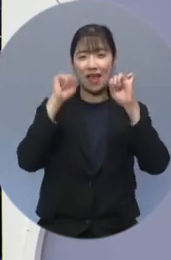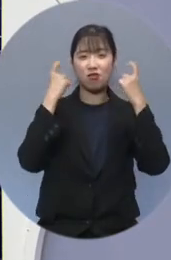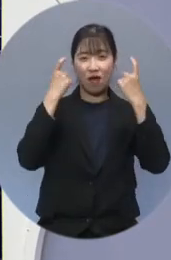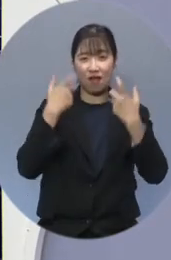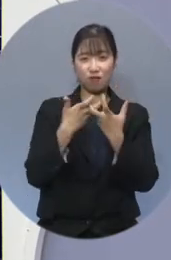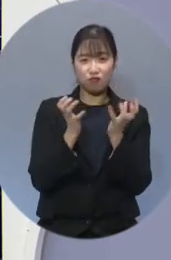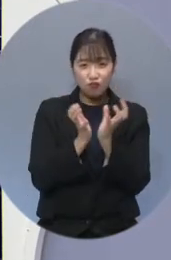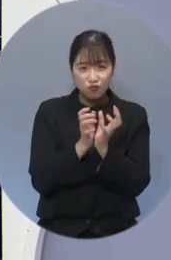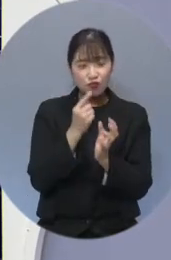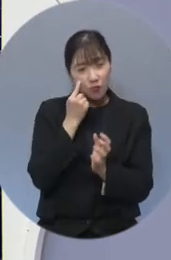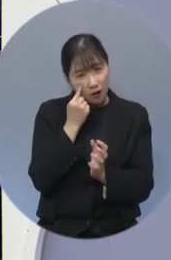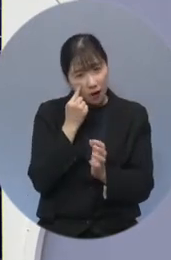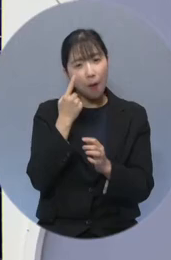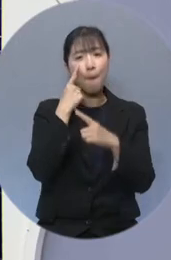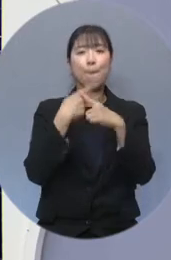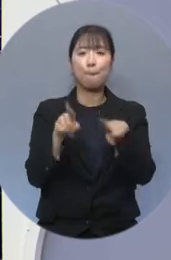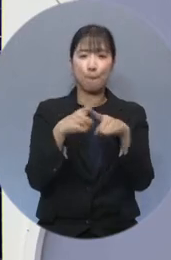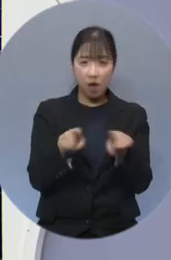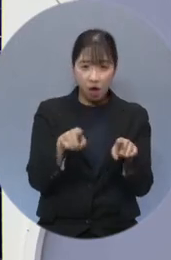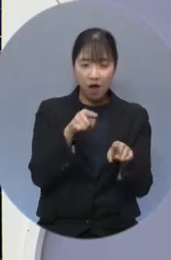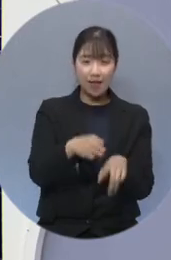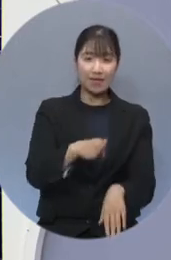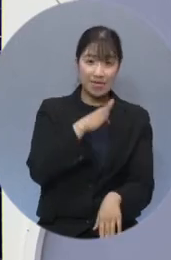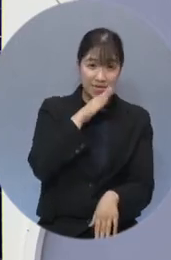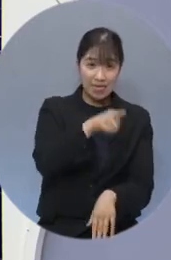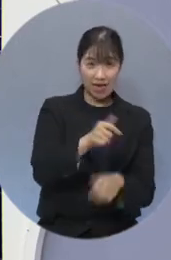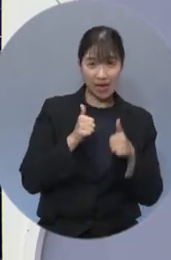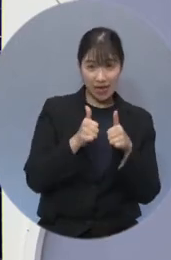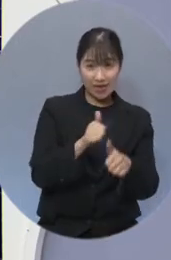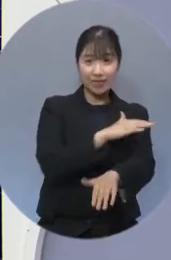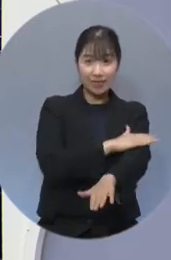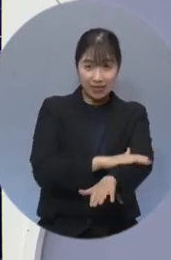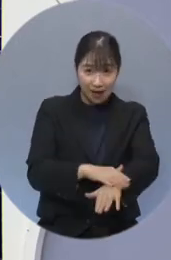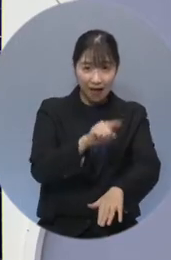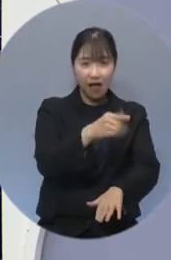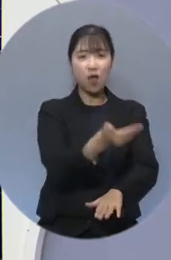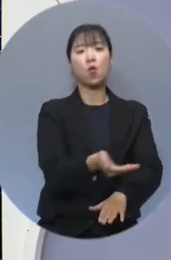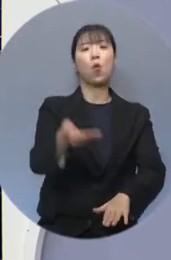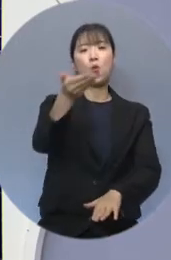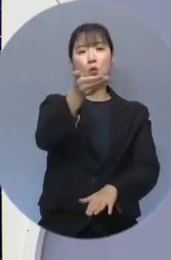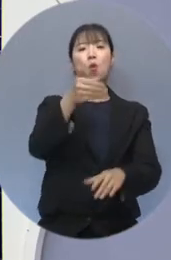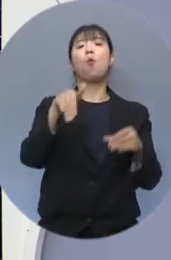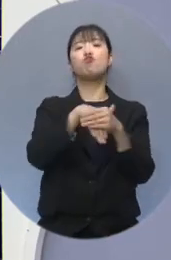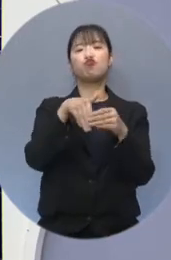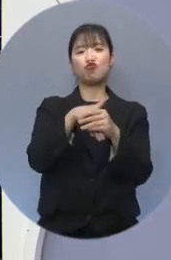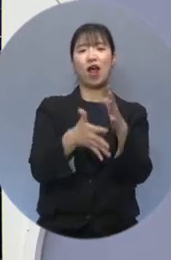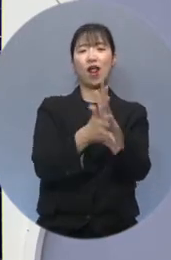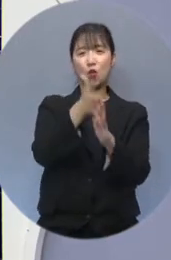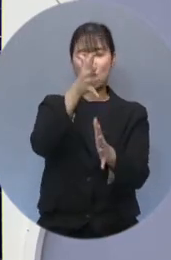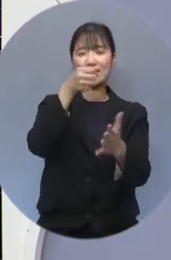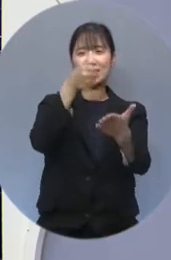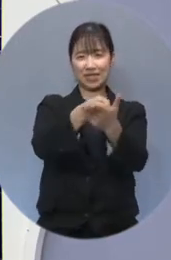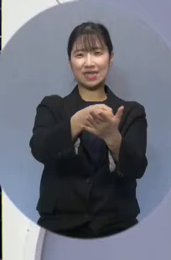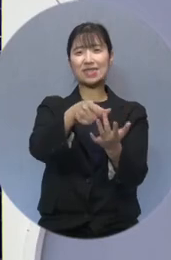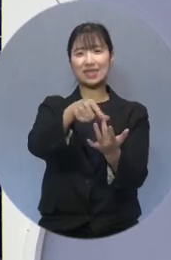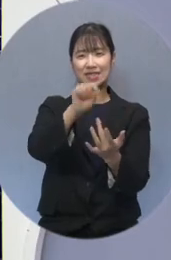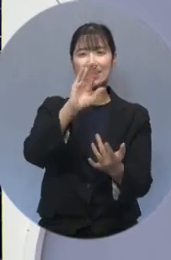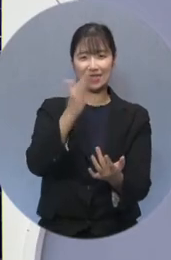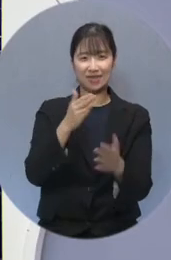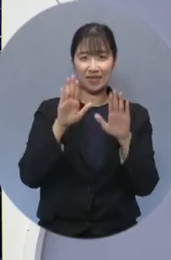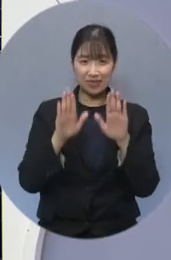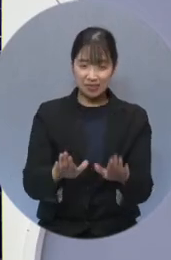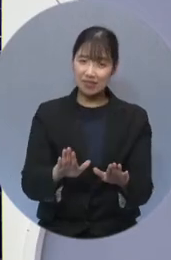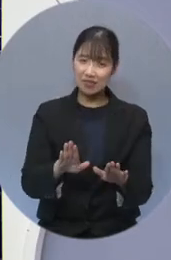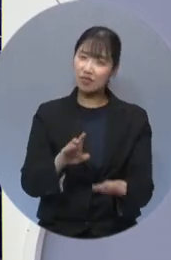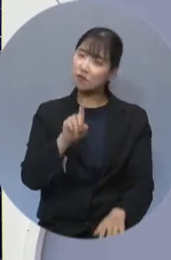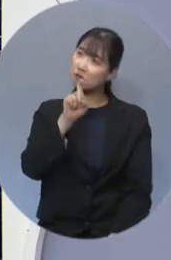보기에 평가를 해서 진짜로 잘 하고 있으면 이제 승격을 시켜서 문화도시로 지정을 하는 겁니다. 지금 이제 10여 개